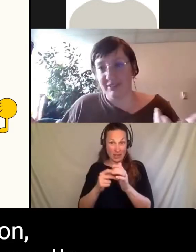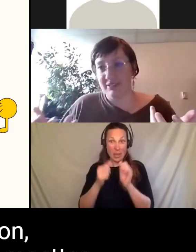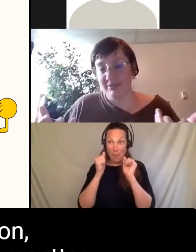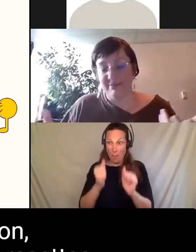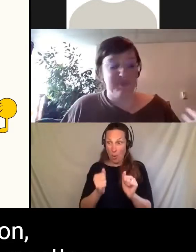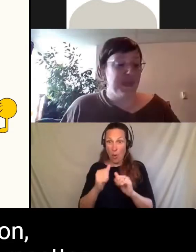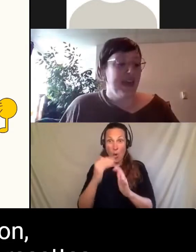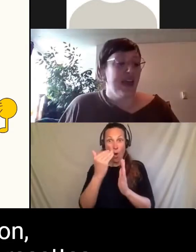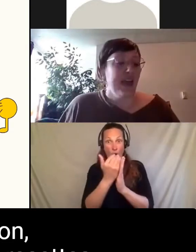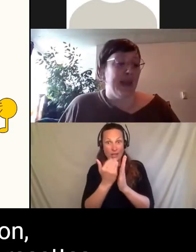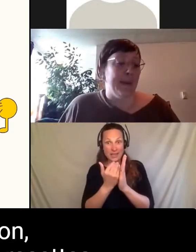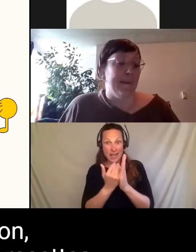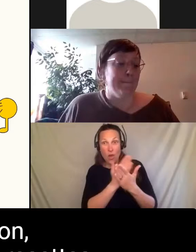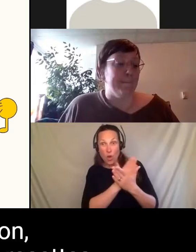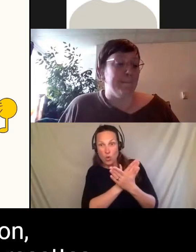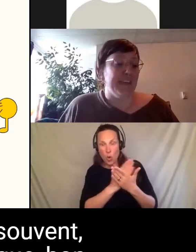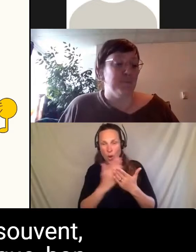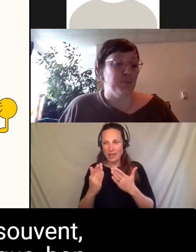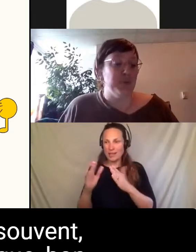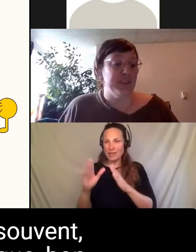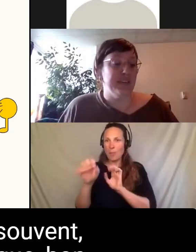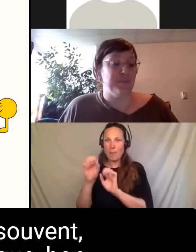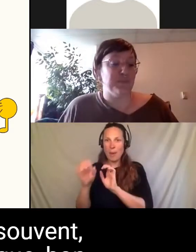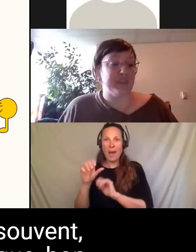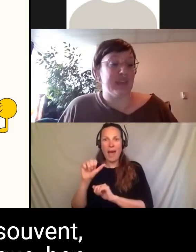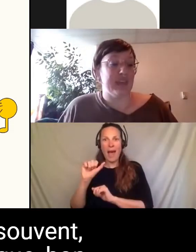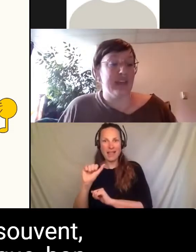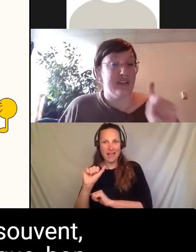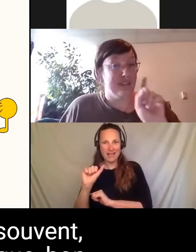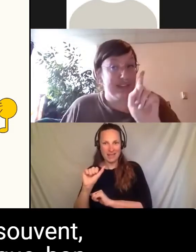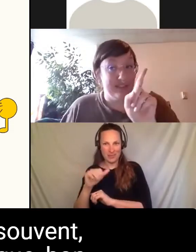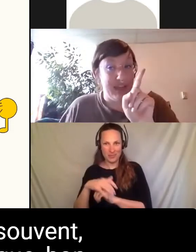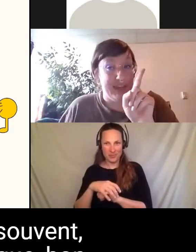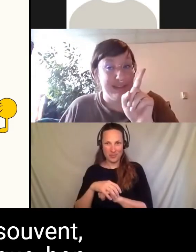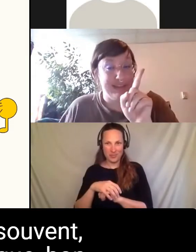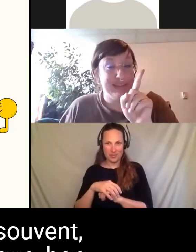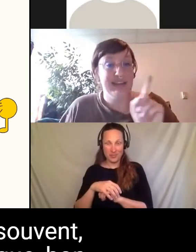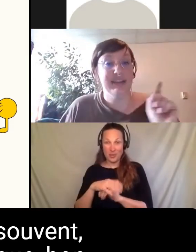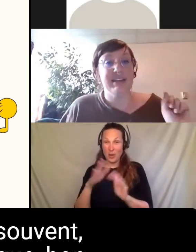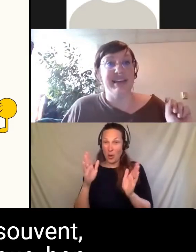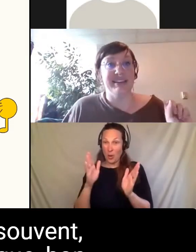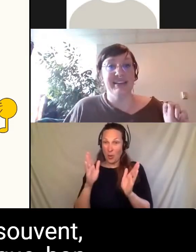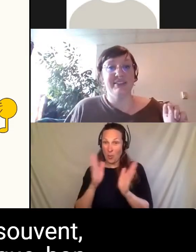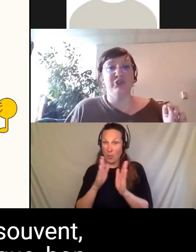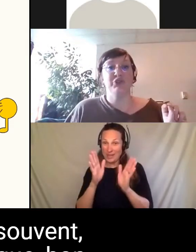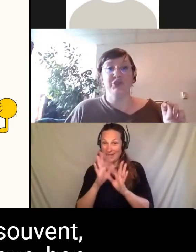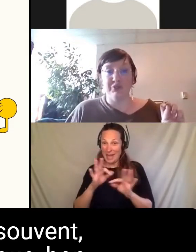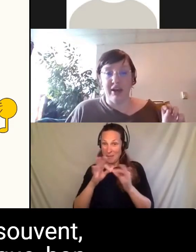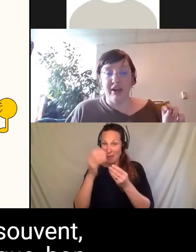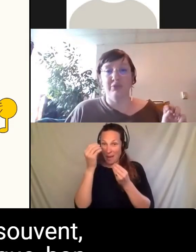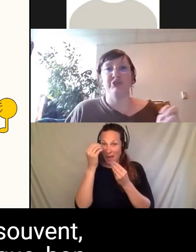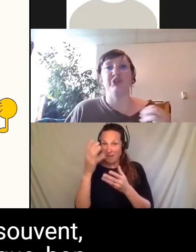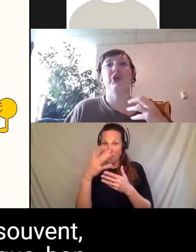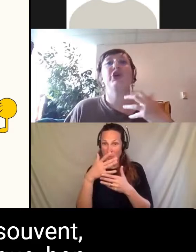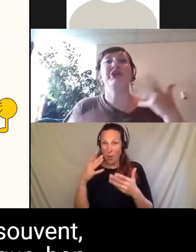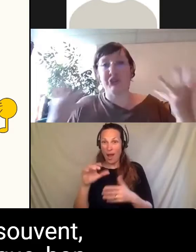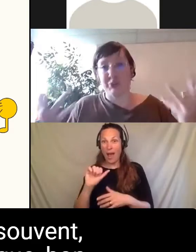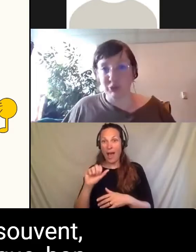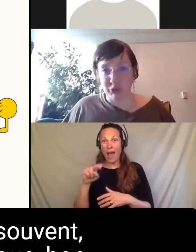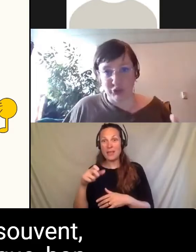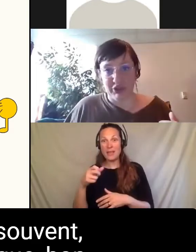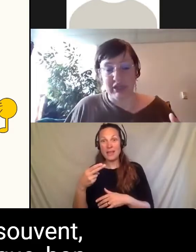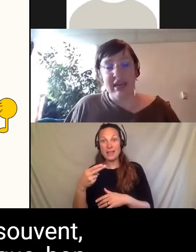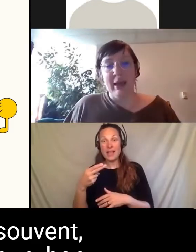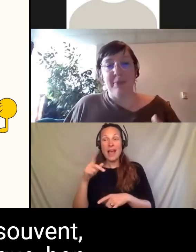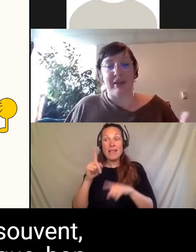nos recettes. Et puis, détail intriguant, la nette, souvent, va se